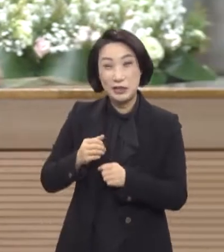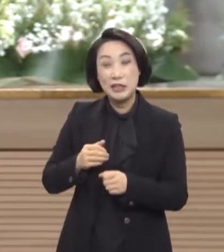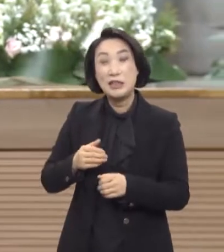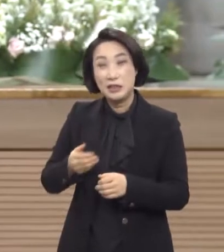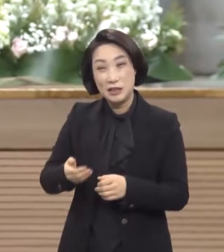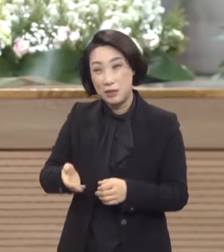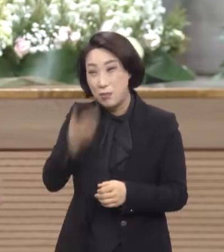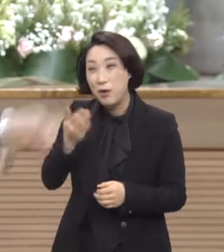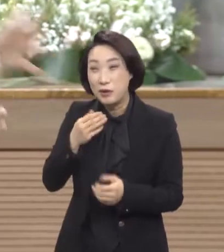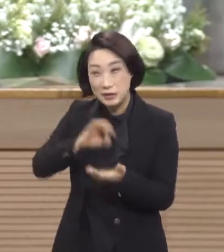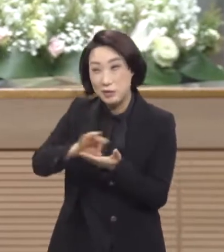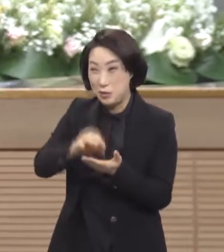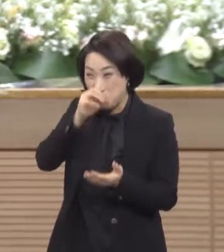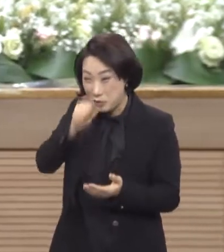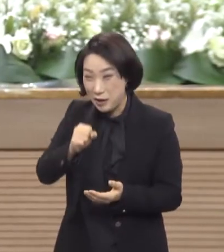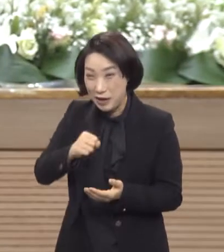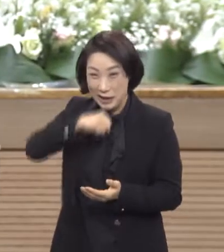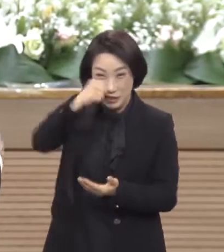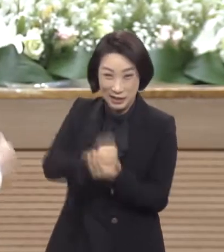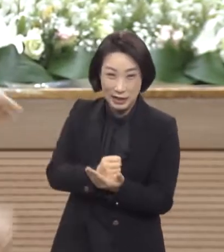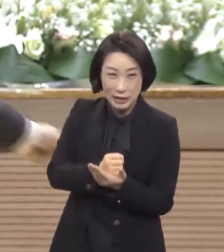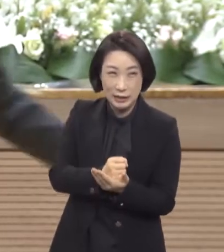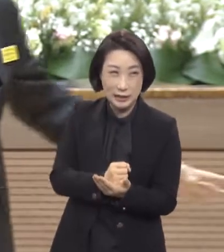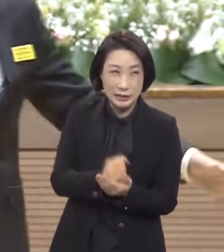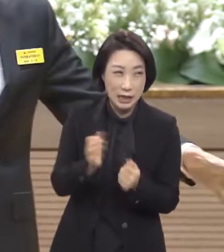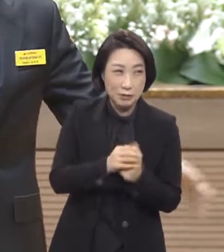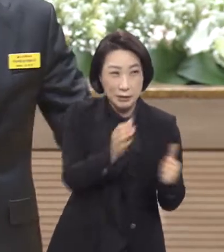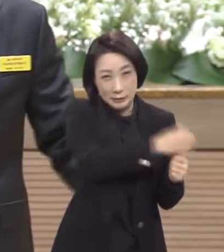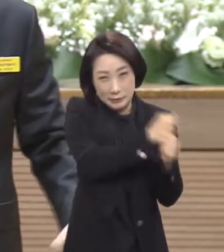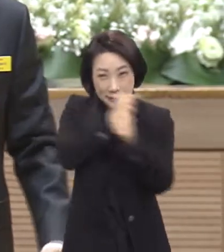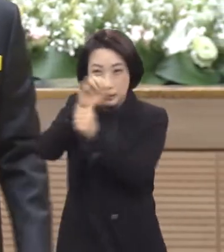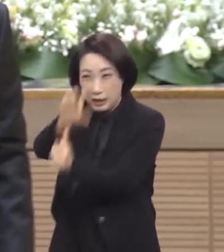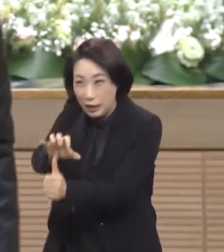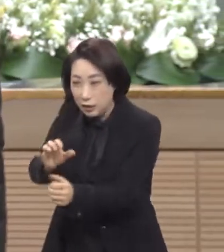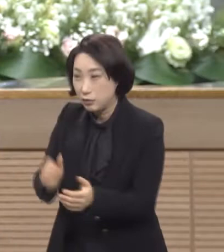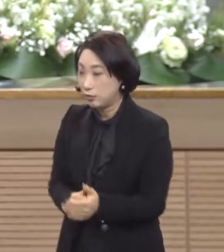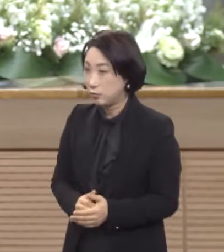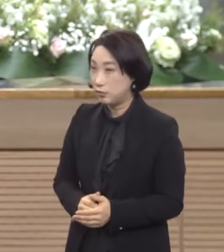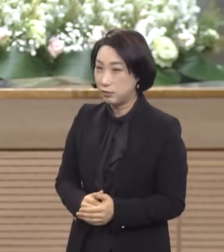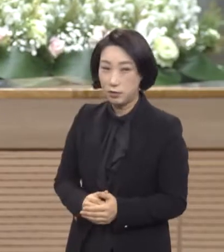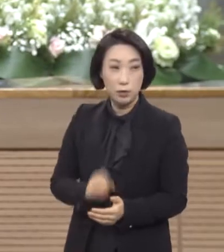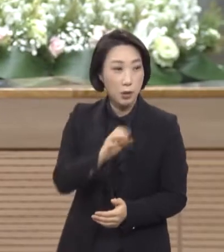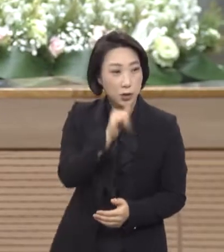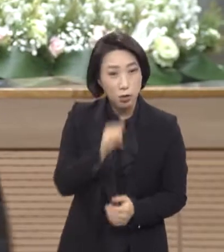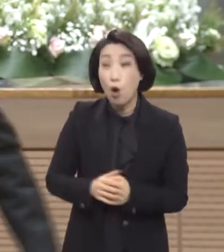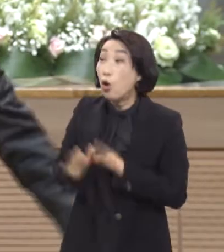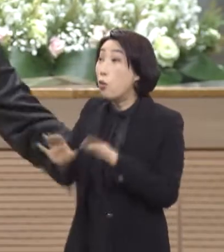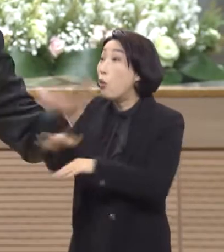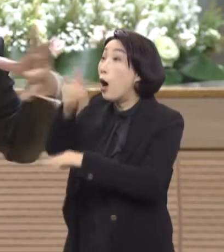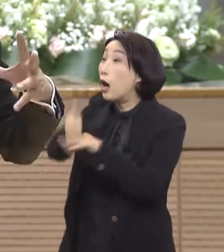얼마나 좋겠어요. 그래서 갖다 놨고요. 그럼 아가가온 왜 안 죽였니?